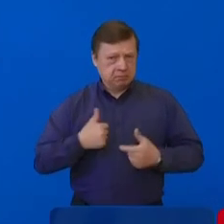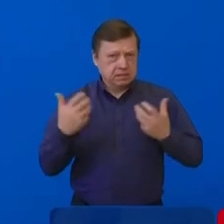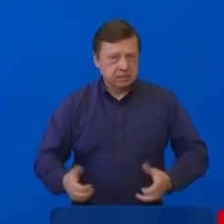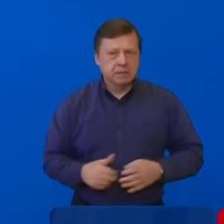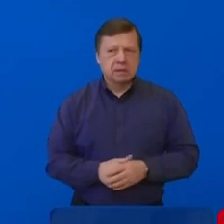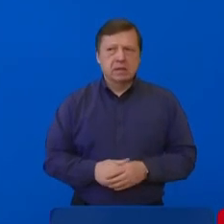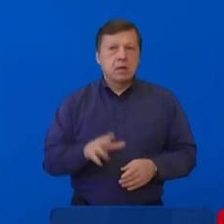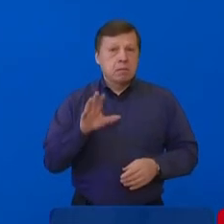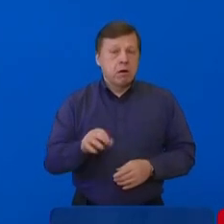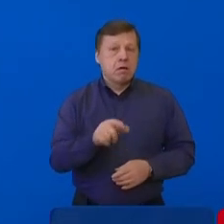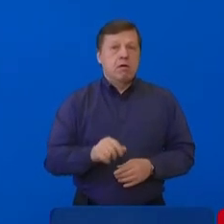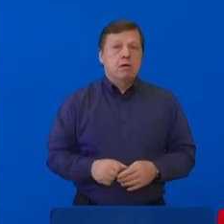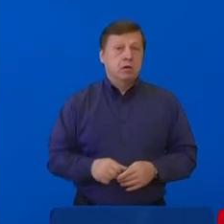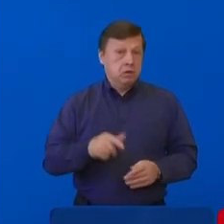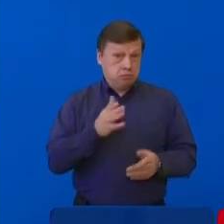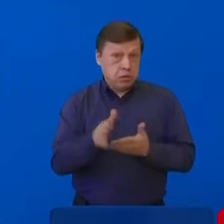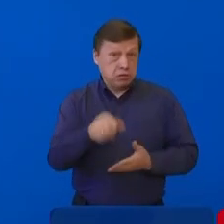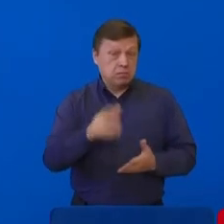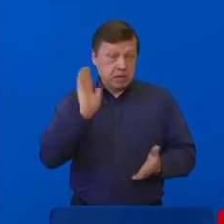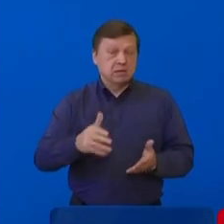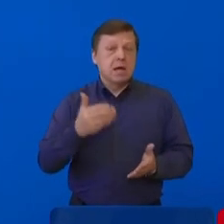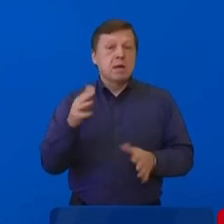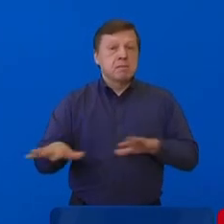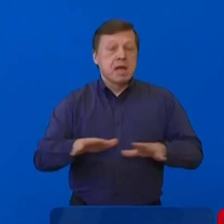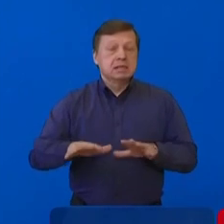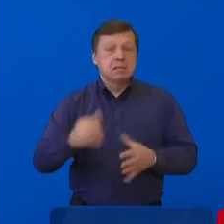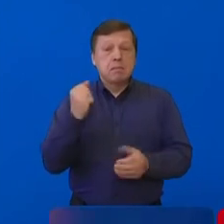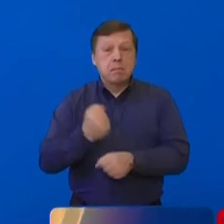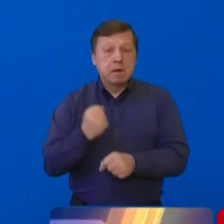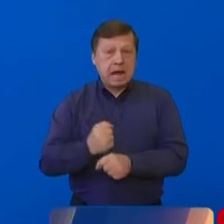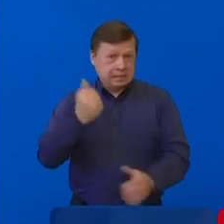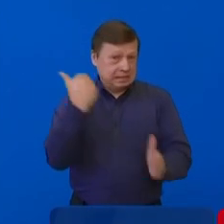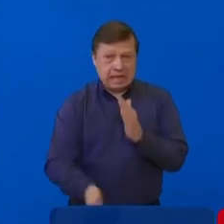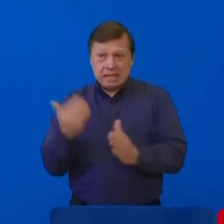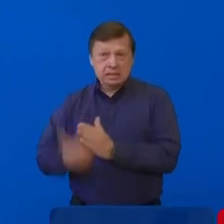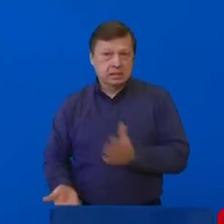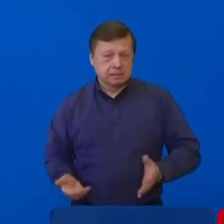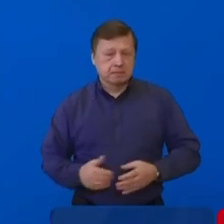będą również tracone miejsca pracy. Widzimy też, że